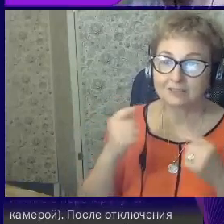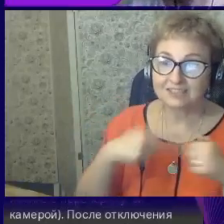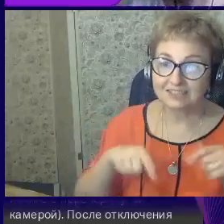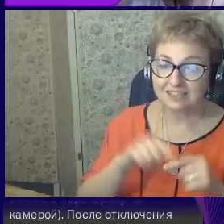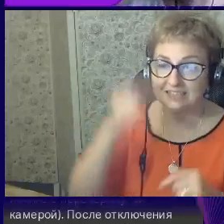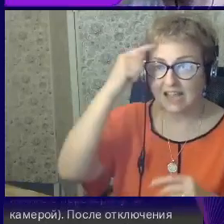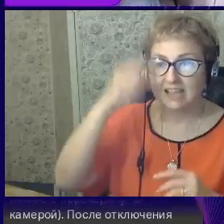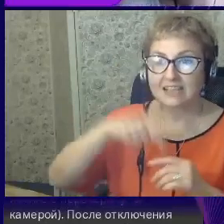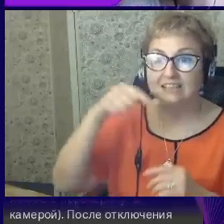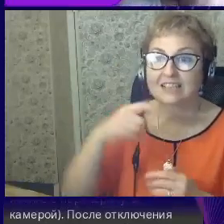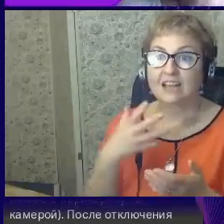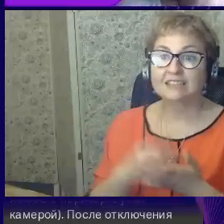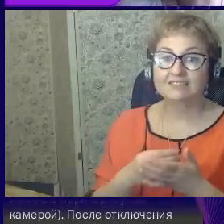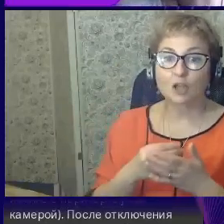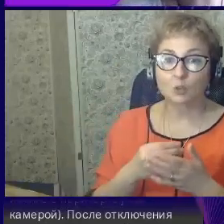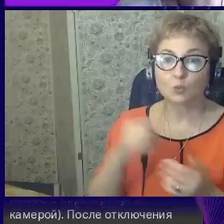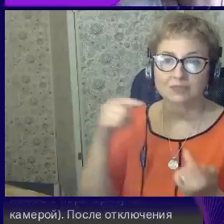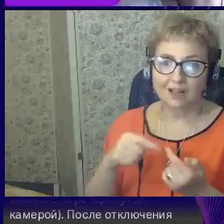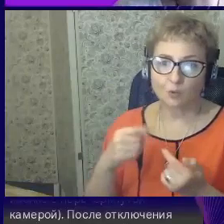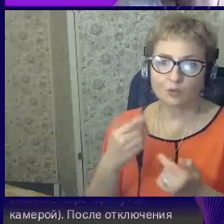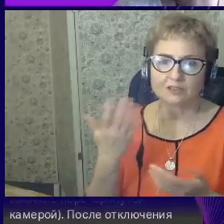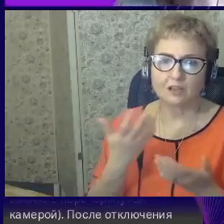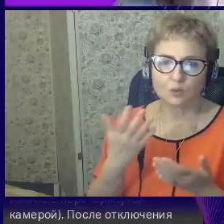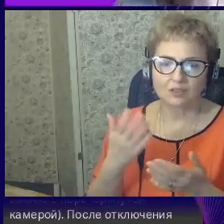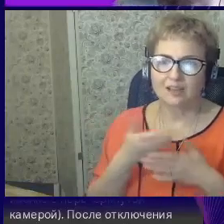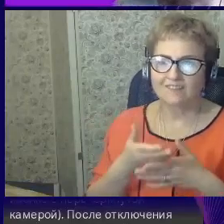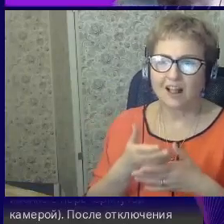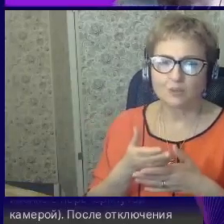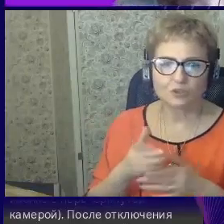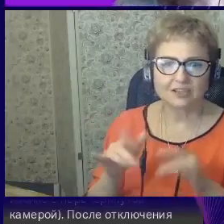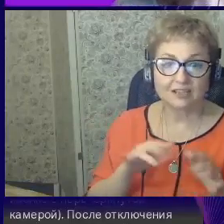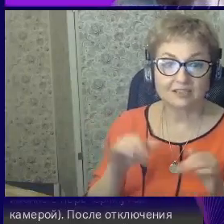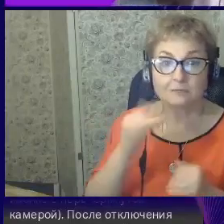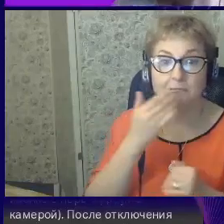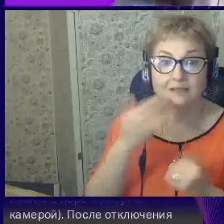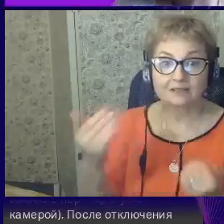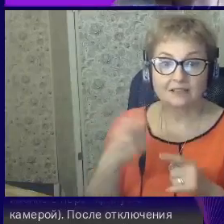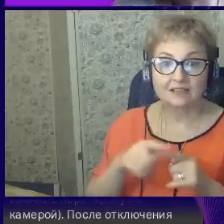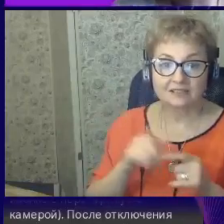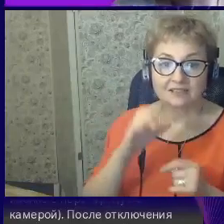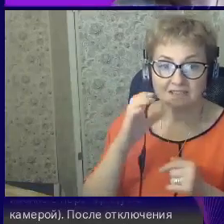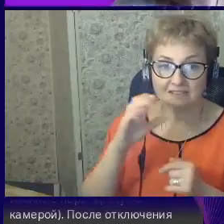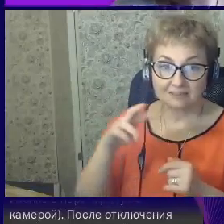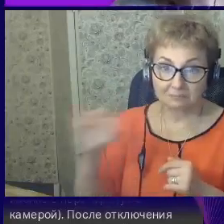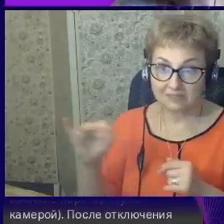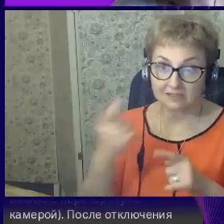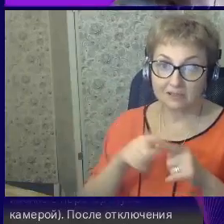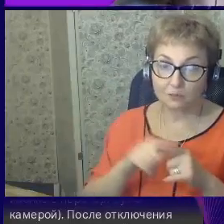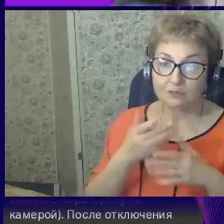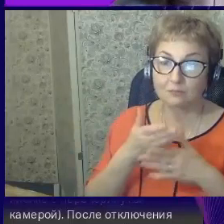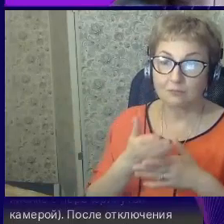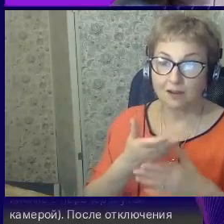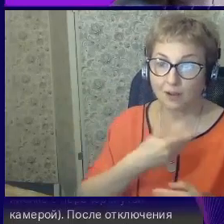и осознали свою склонность к какой-то волонтерской деятельности. Ну и последнее – это средства массовой информации,